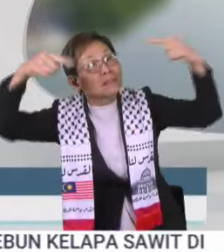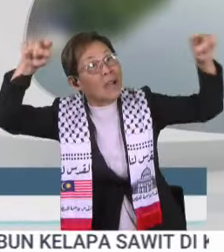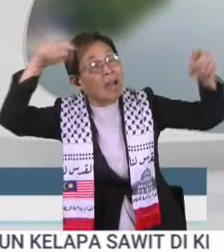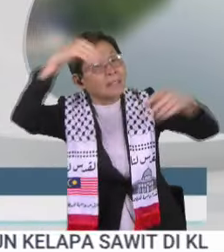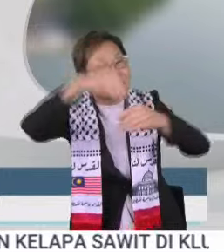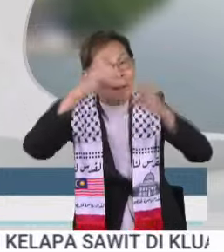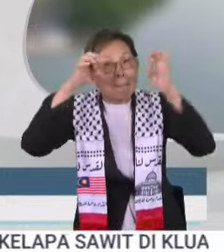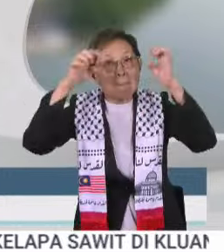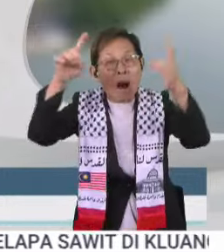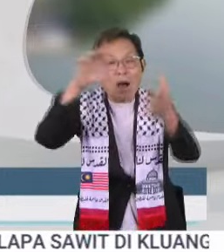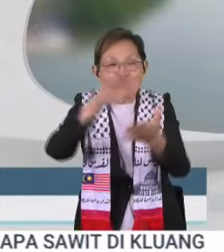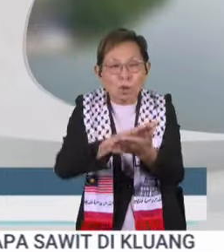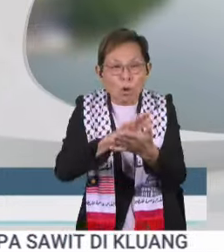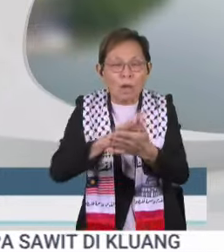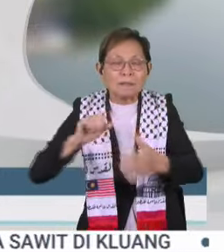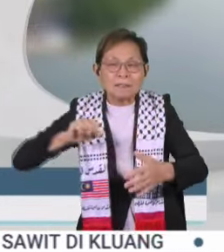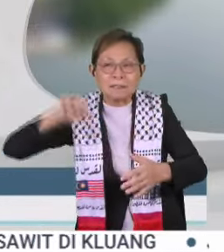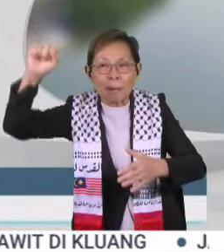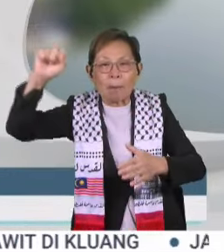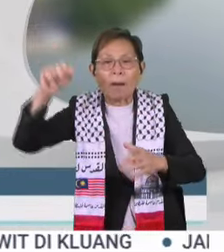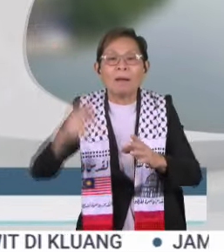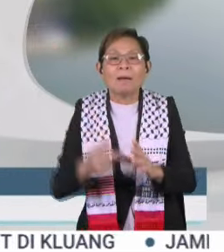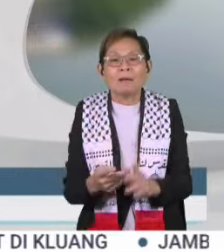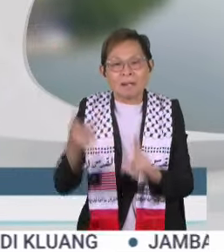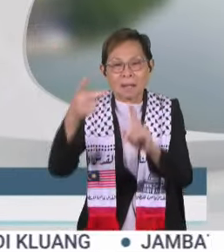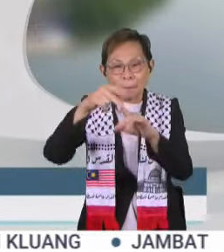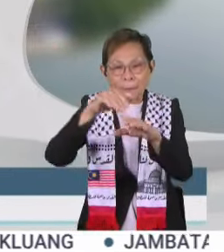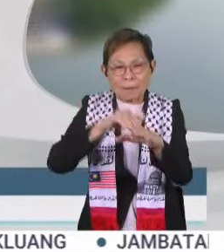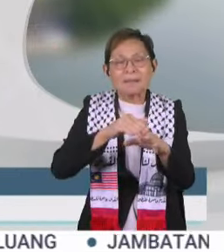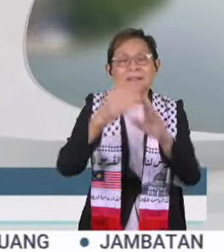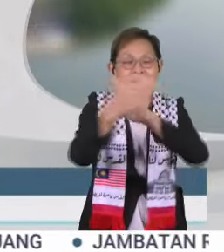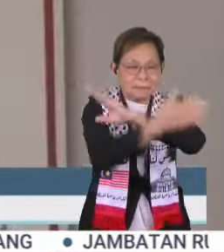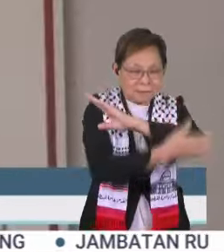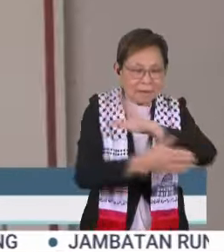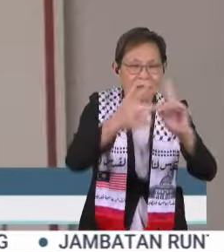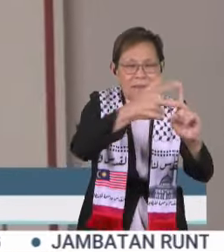aspek pendidikan sekolah di Sabah kepada Negara Jiran